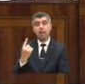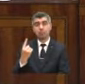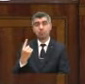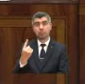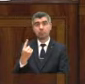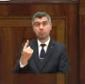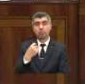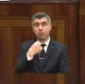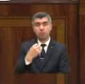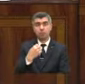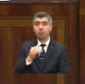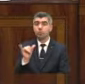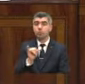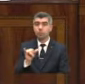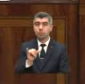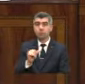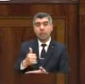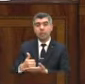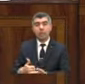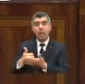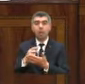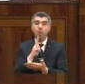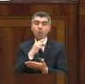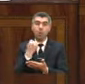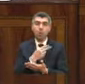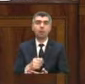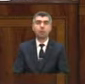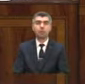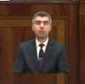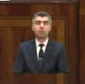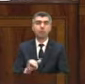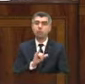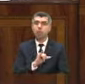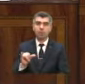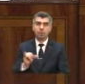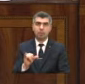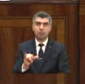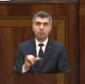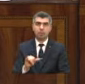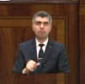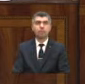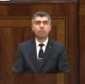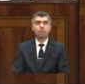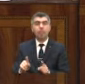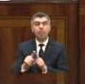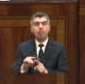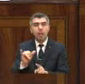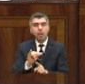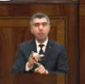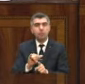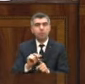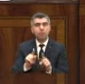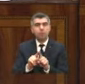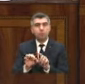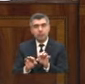كنديروها لهذوك الناس منين جاي، لان كاين الدعم ديال الدوله وهذا غير مسبوق. داكشي اش كنقولوا ملي غادي نجيو كيفاش درنا